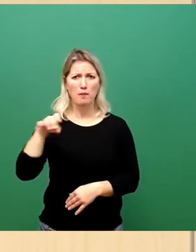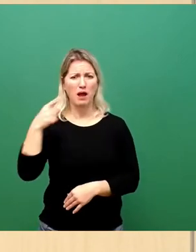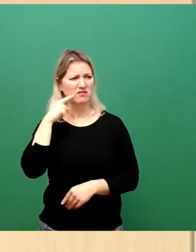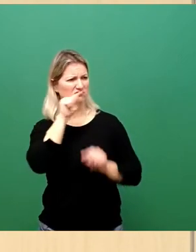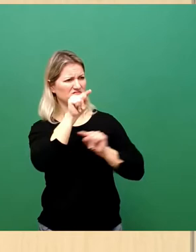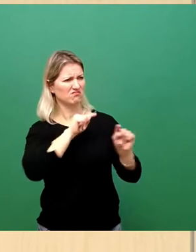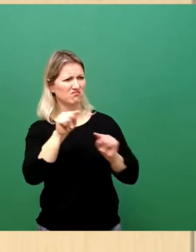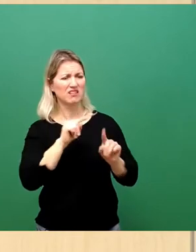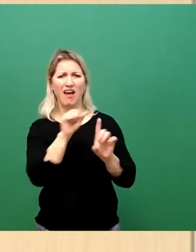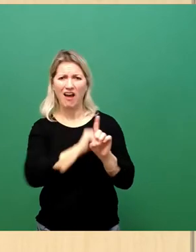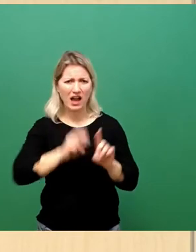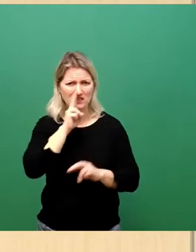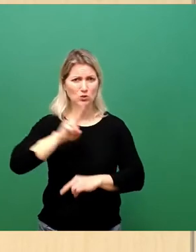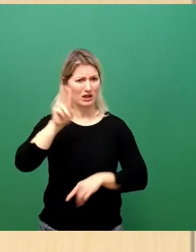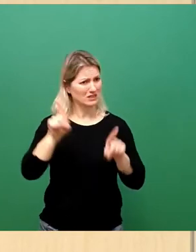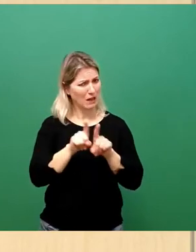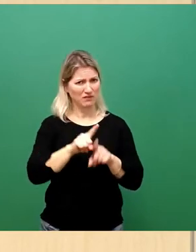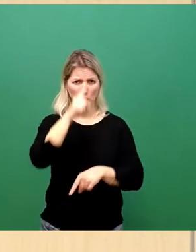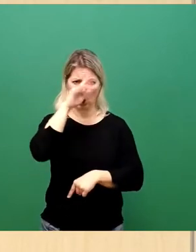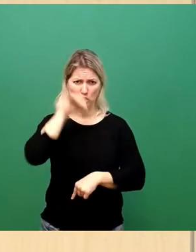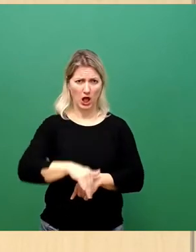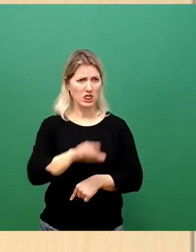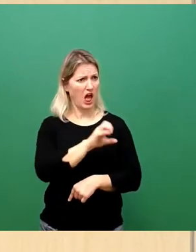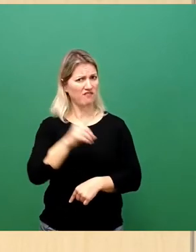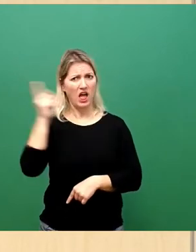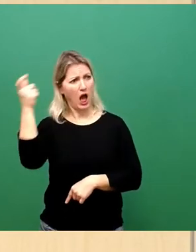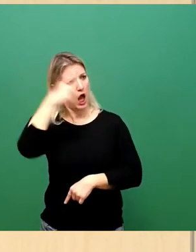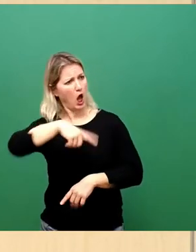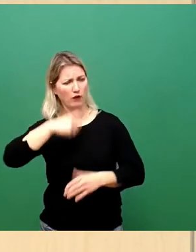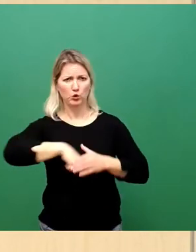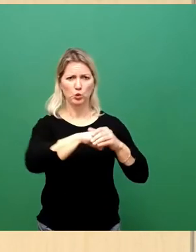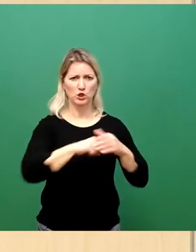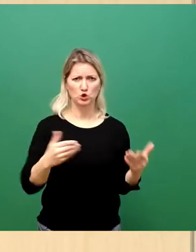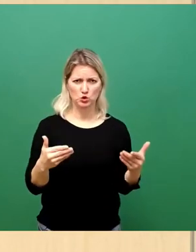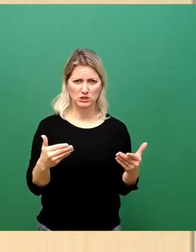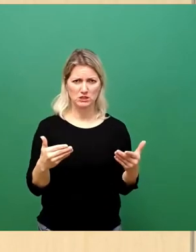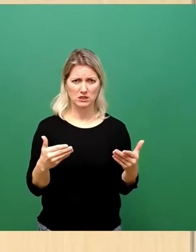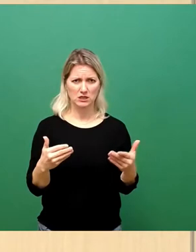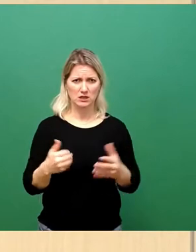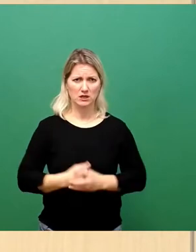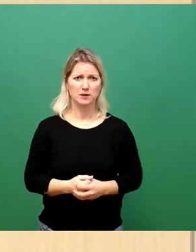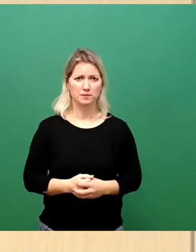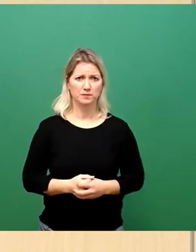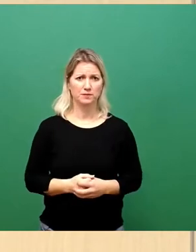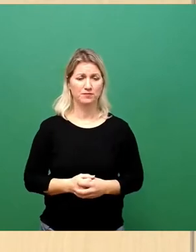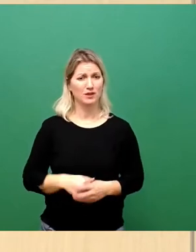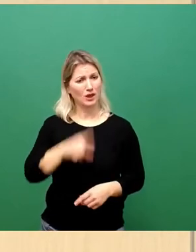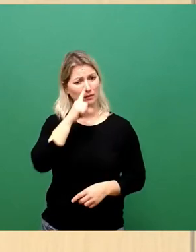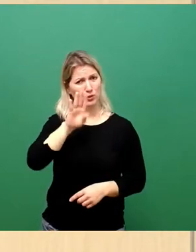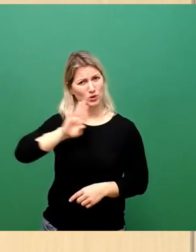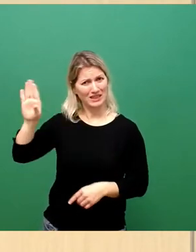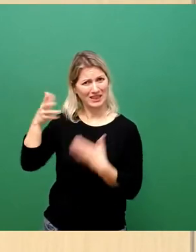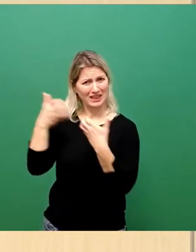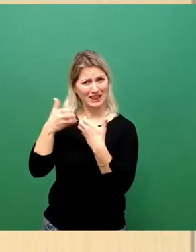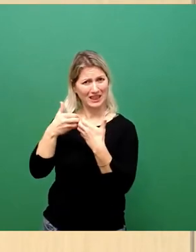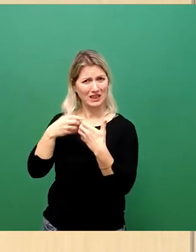AfD, unterstützt. Der Krieg von Putin in der Ukraine legt